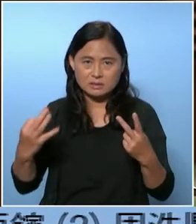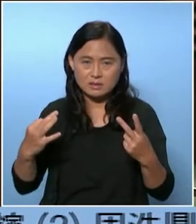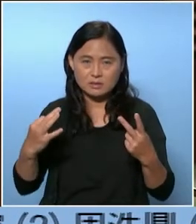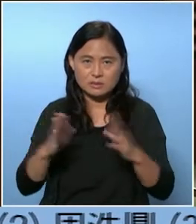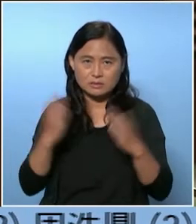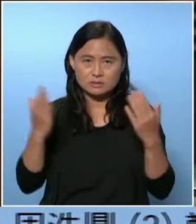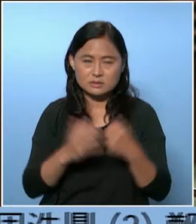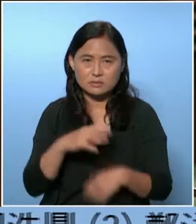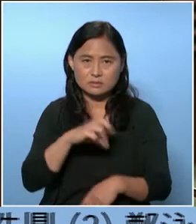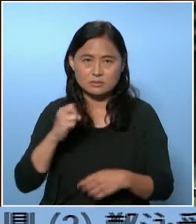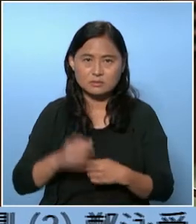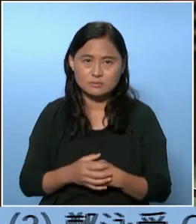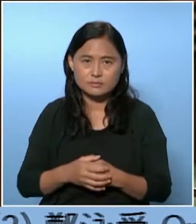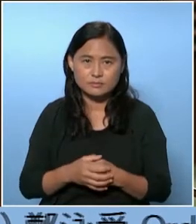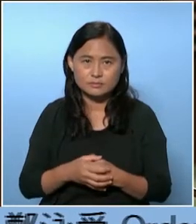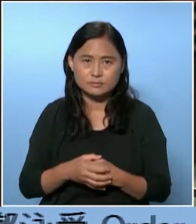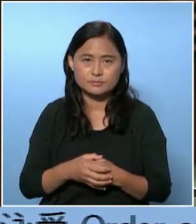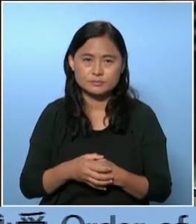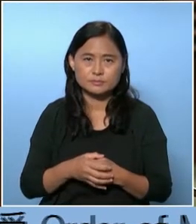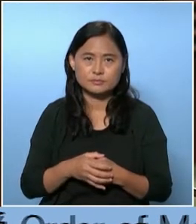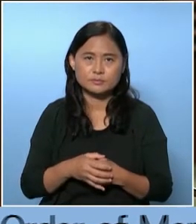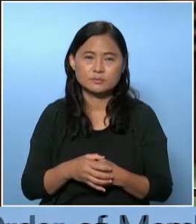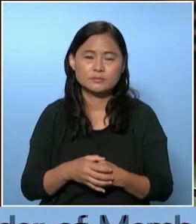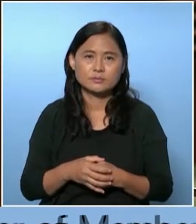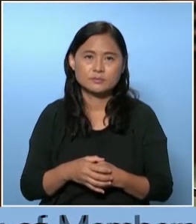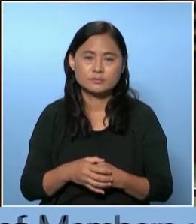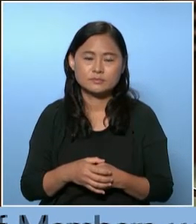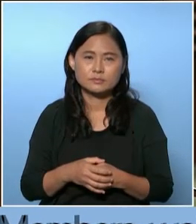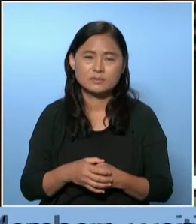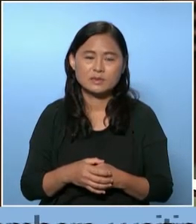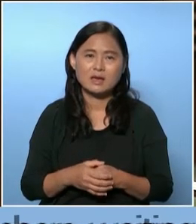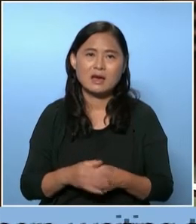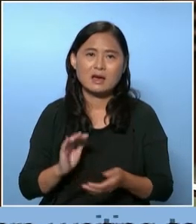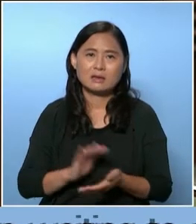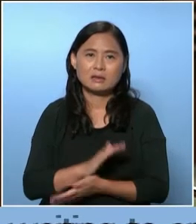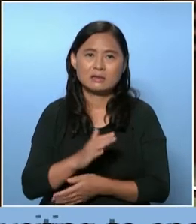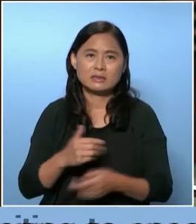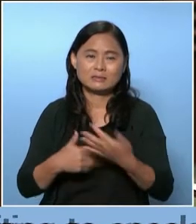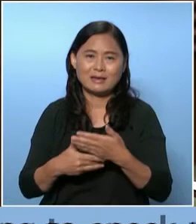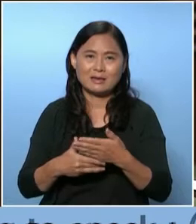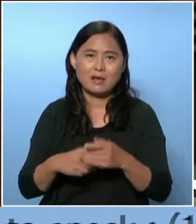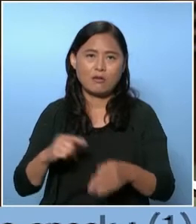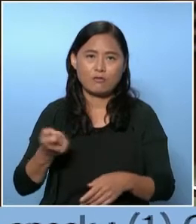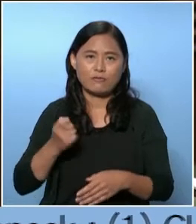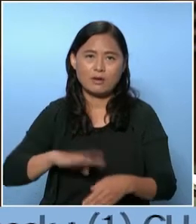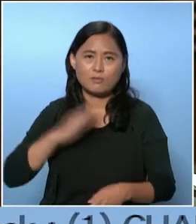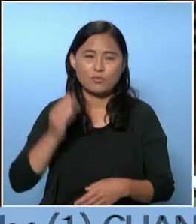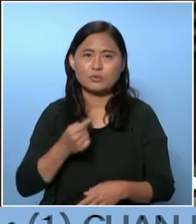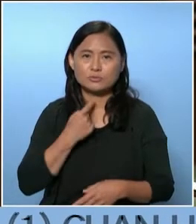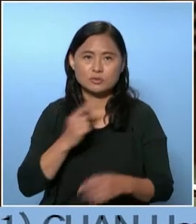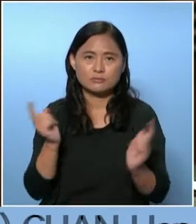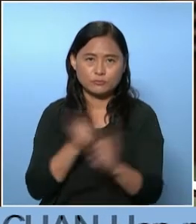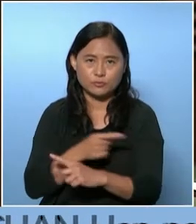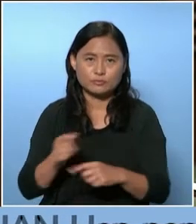始使用，因為是可用的年期即將屆滿，而有需要盡快更